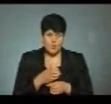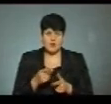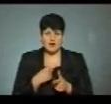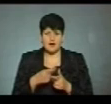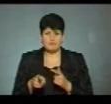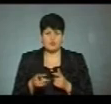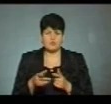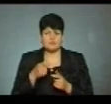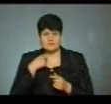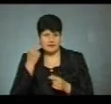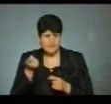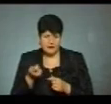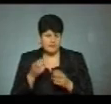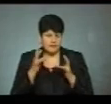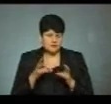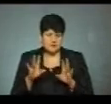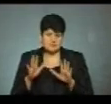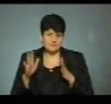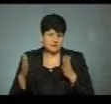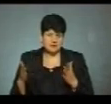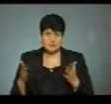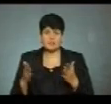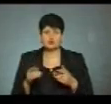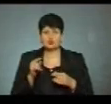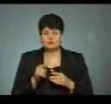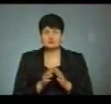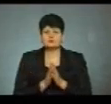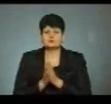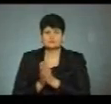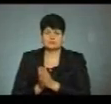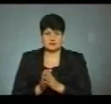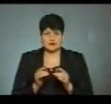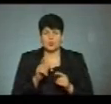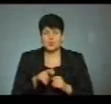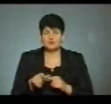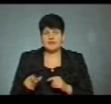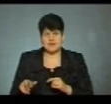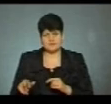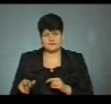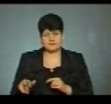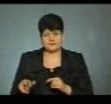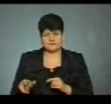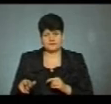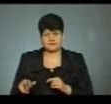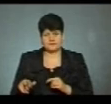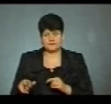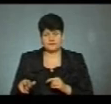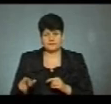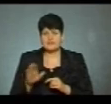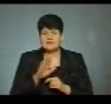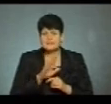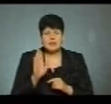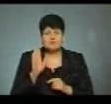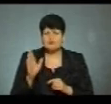петля і тому подібні нещасні випадки. І тому закликаю людей не, скажімо так, не